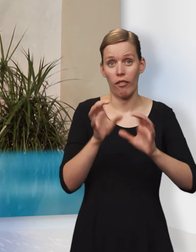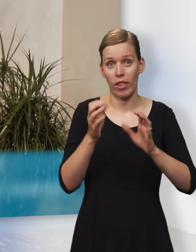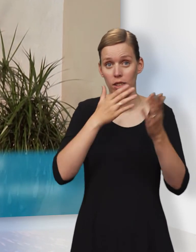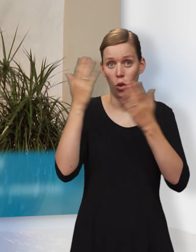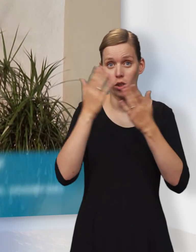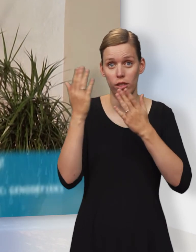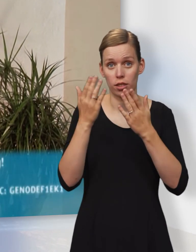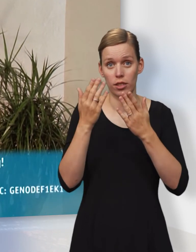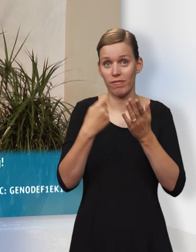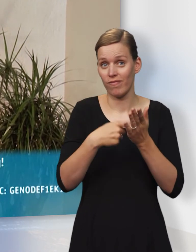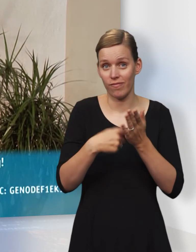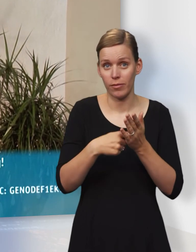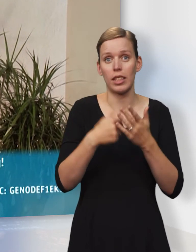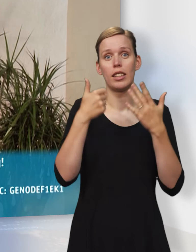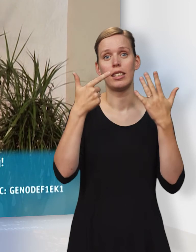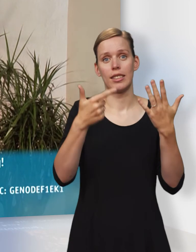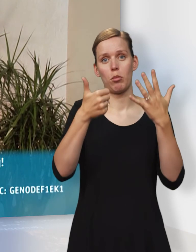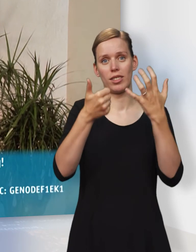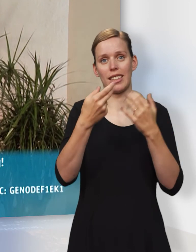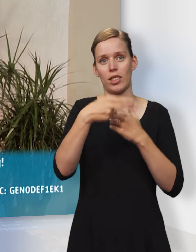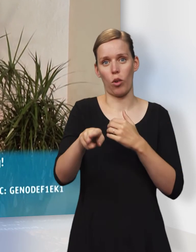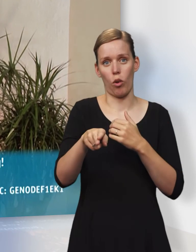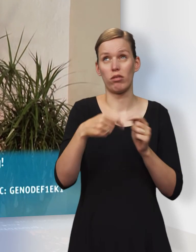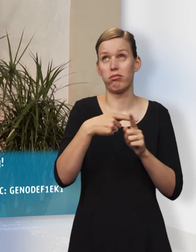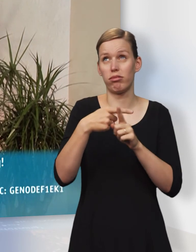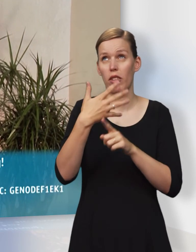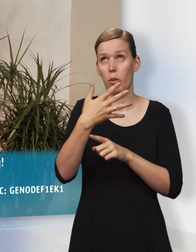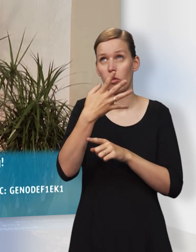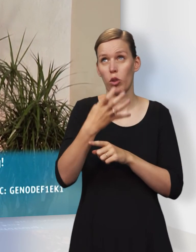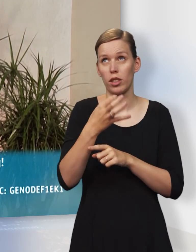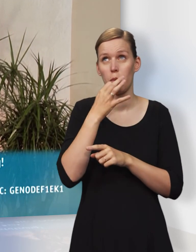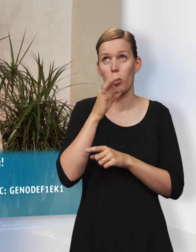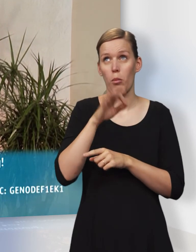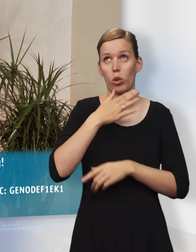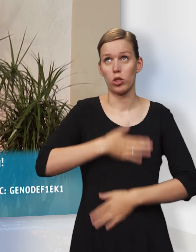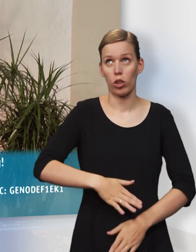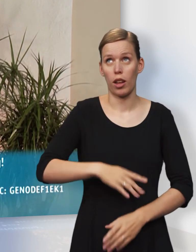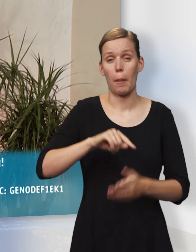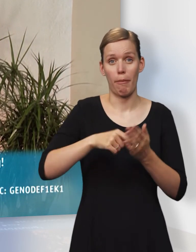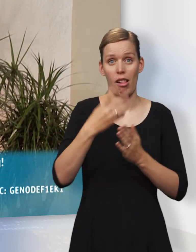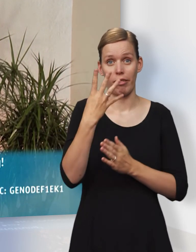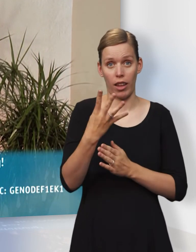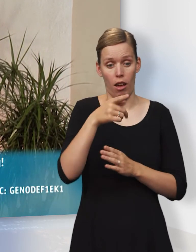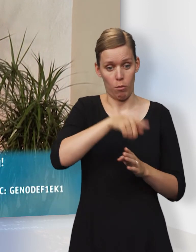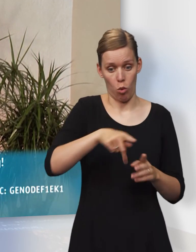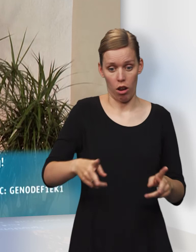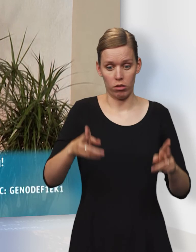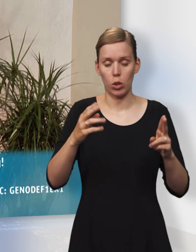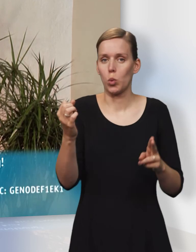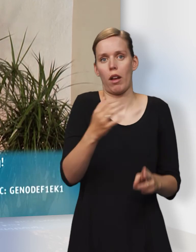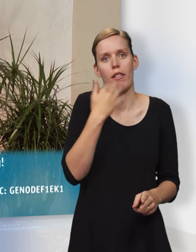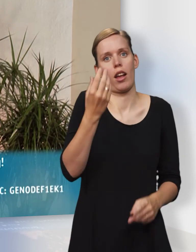Summe von 67 Euro. Das hochgerechnet auf 45 Minuten pro Sonntag, viermal im Monat, das ist eine Menge